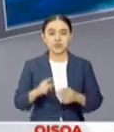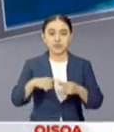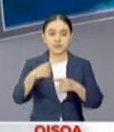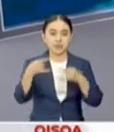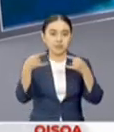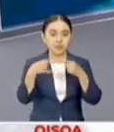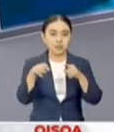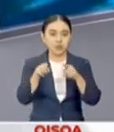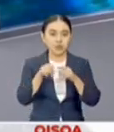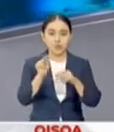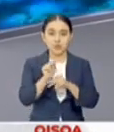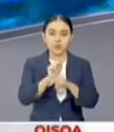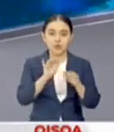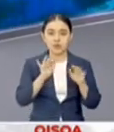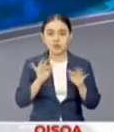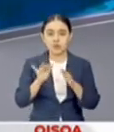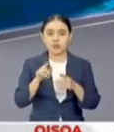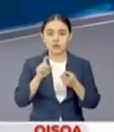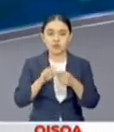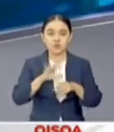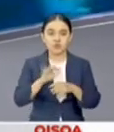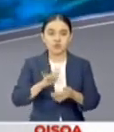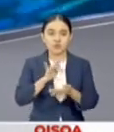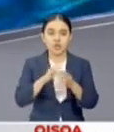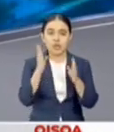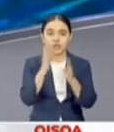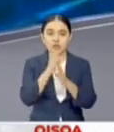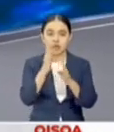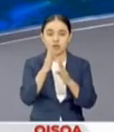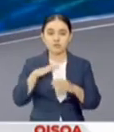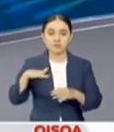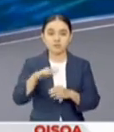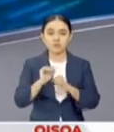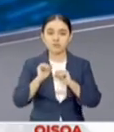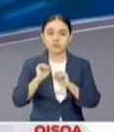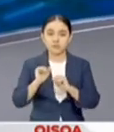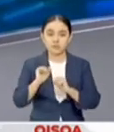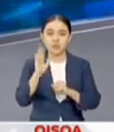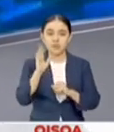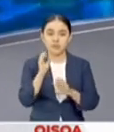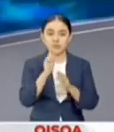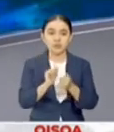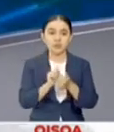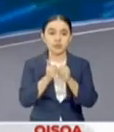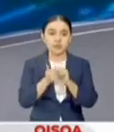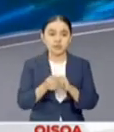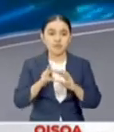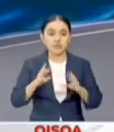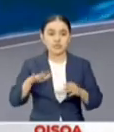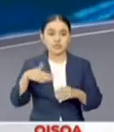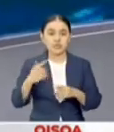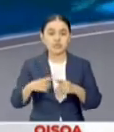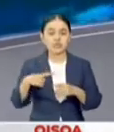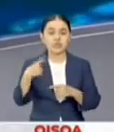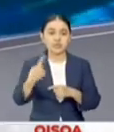Navbatdagi lavhamiz ham bunyodkorlik jarayoni bilan bog'liq. Toshkent shahrida ekologiya, atrof muhitni muhofaza qilish va iqlim o'zgarishi vazirligi